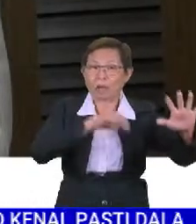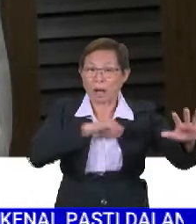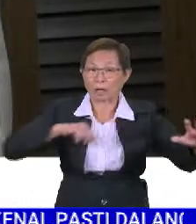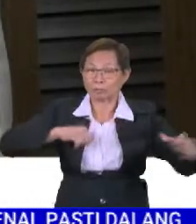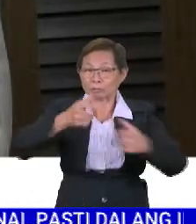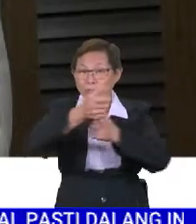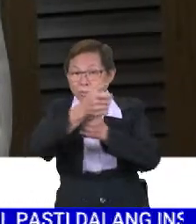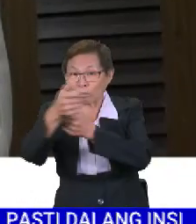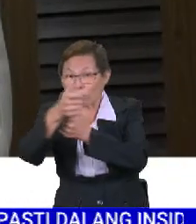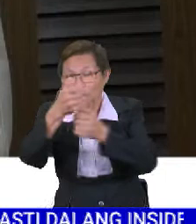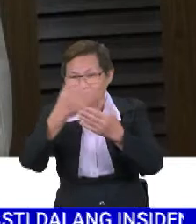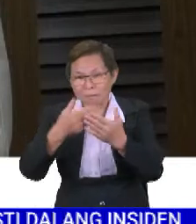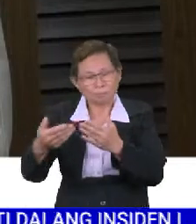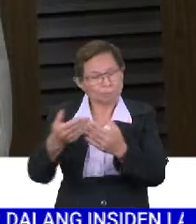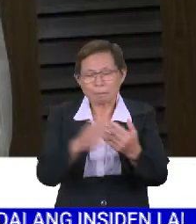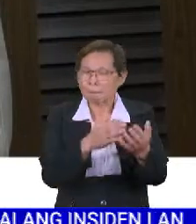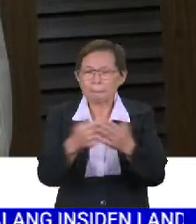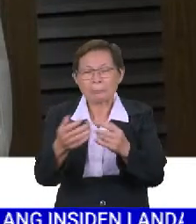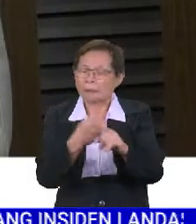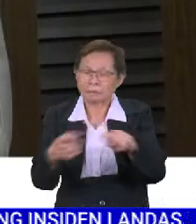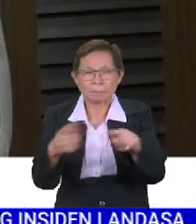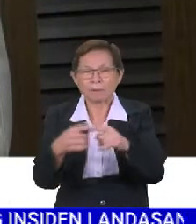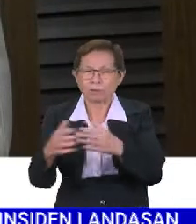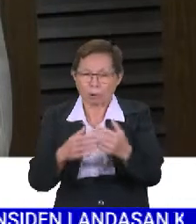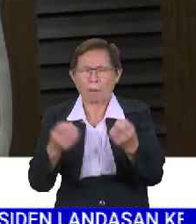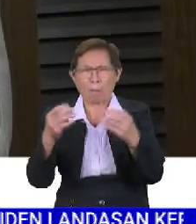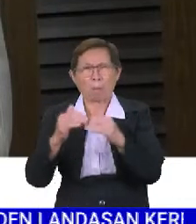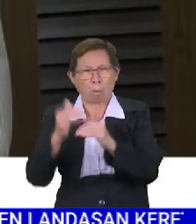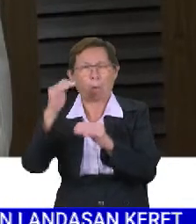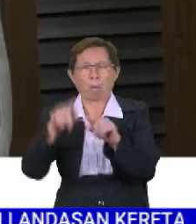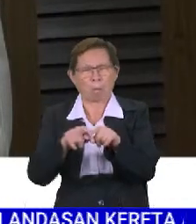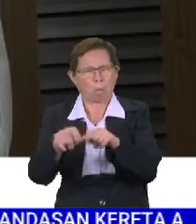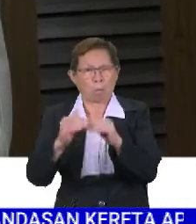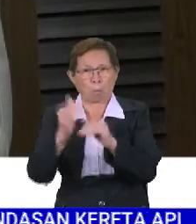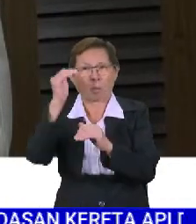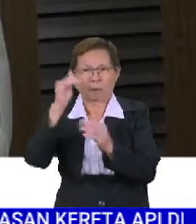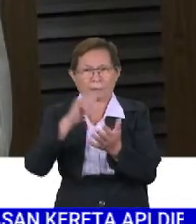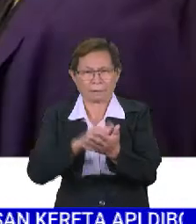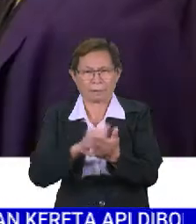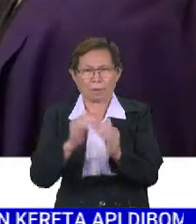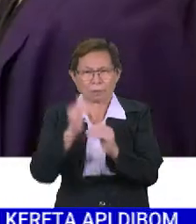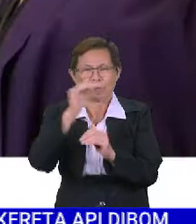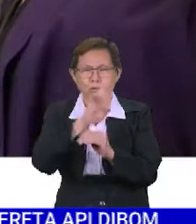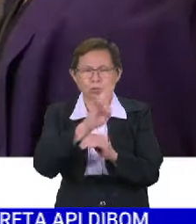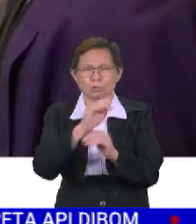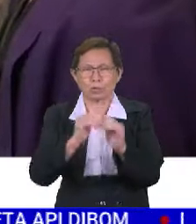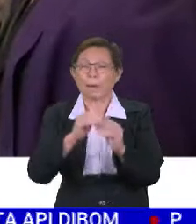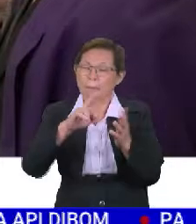tetapi kita telah melahirkan lebih daripada itu. Bermakna program ini sangat pentinglah.